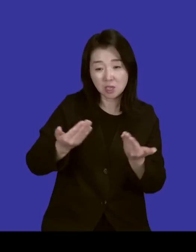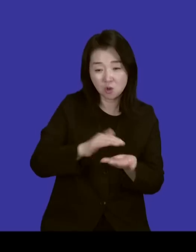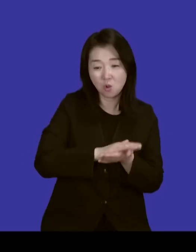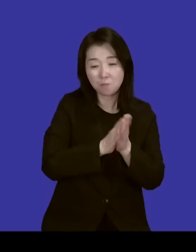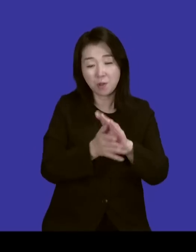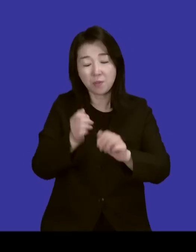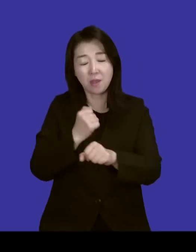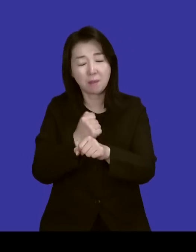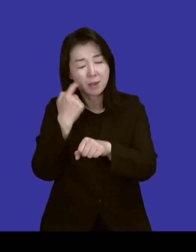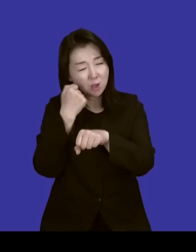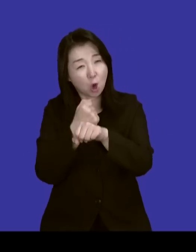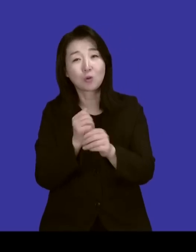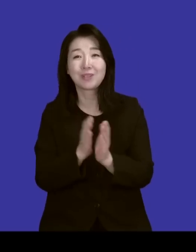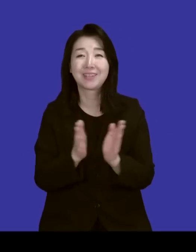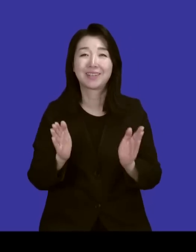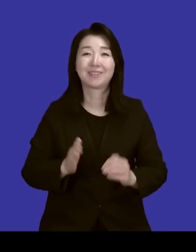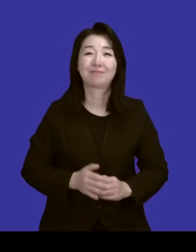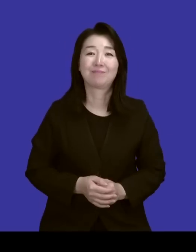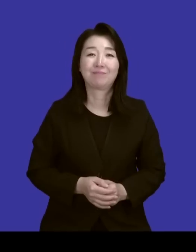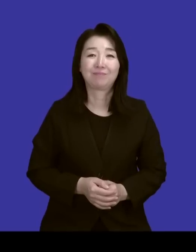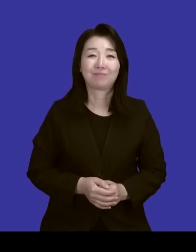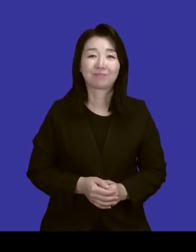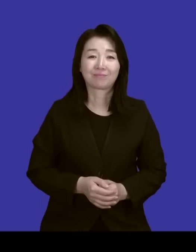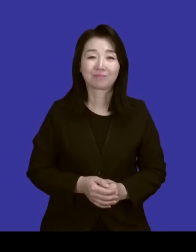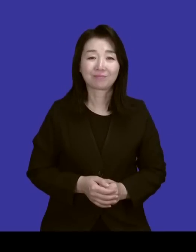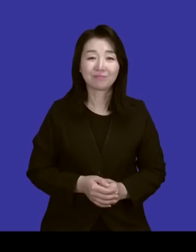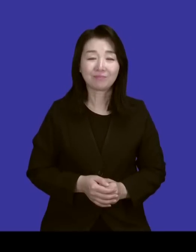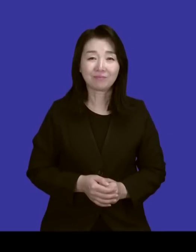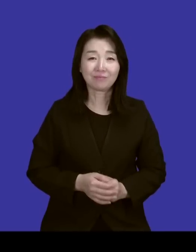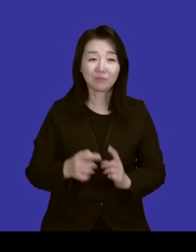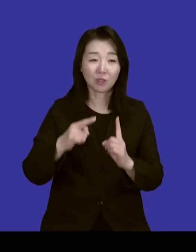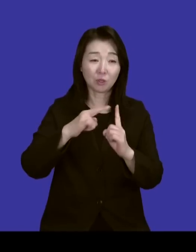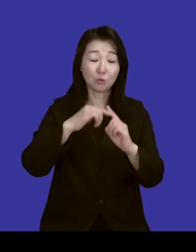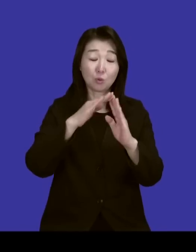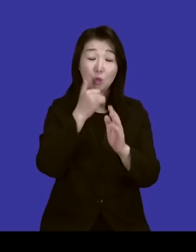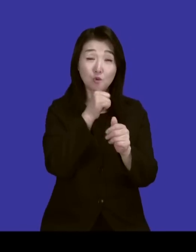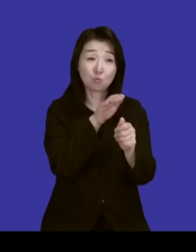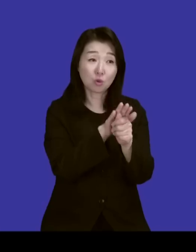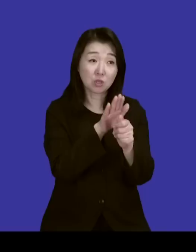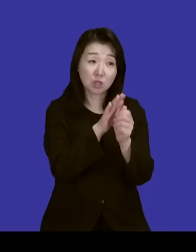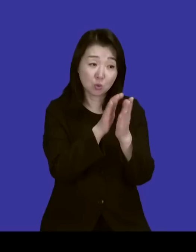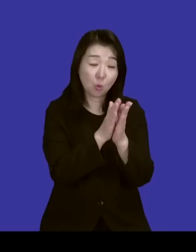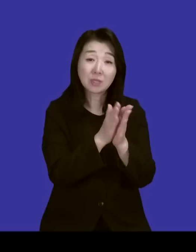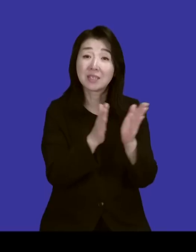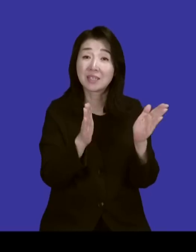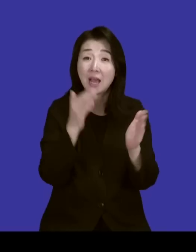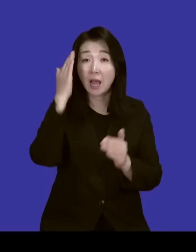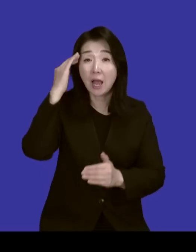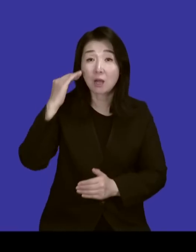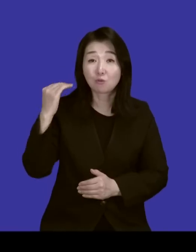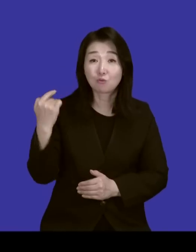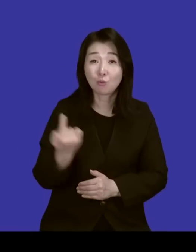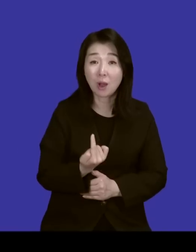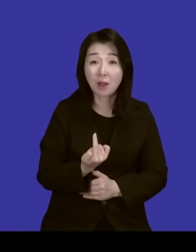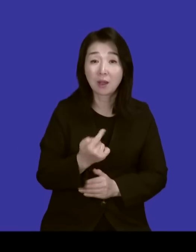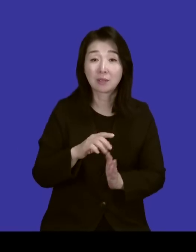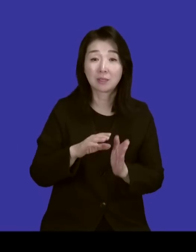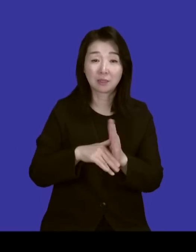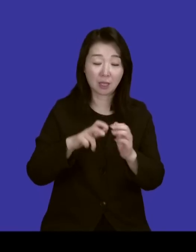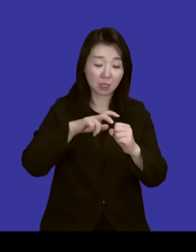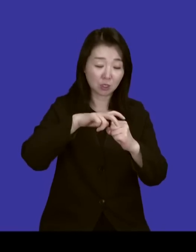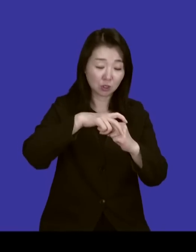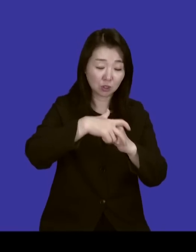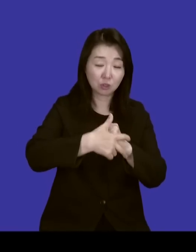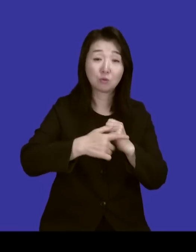연구를 시작했거든요. 예. 그래서 그 교회에서 중보기도를 시작했고요. 예. 한국에 나와서 지구촌